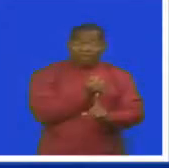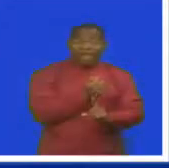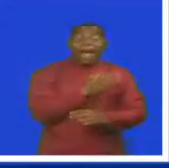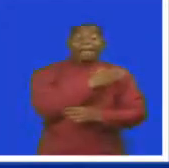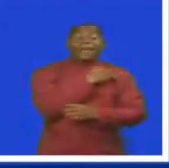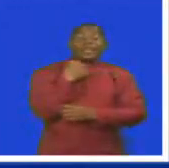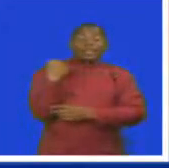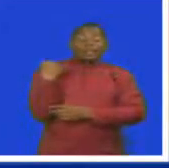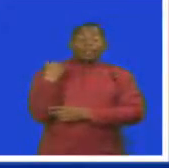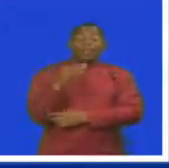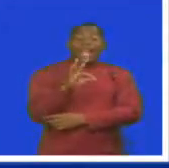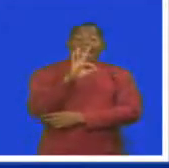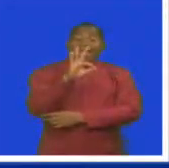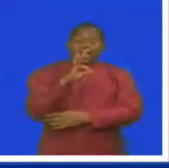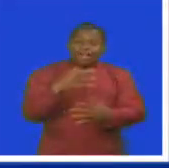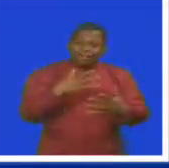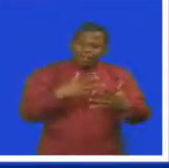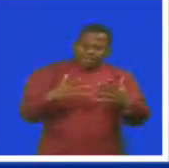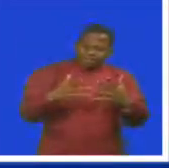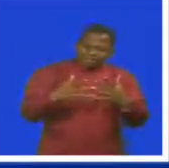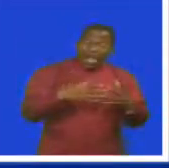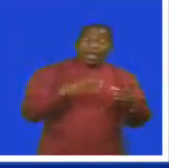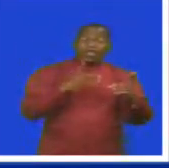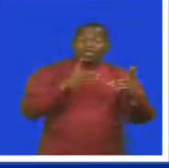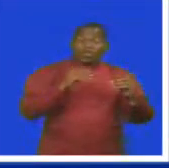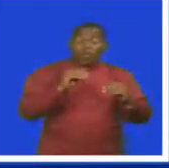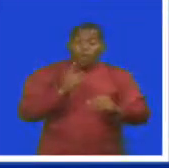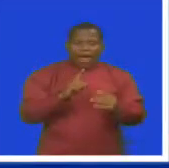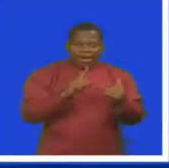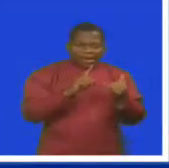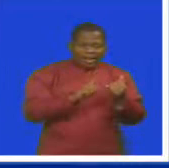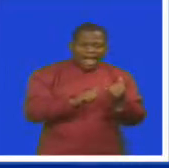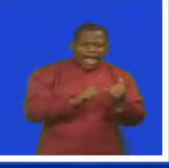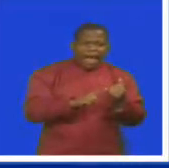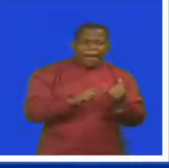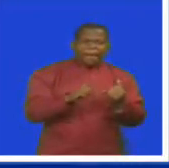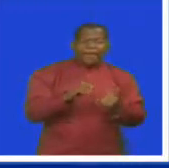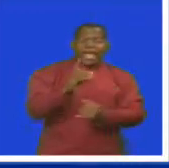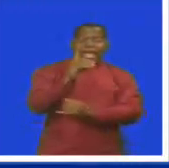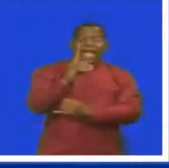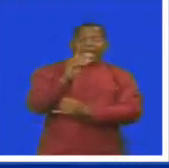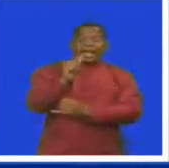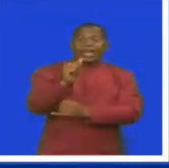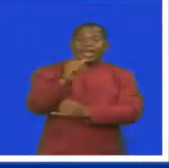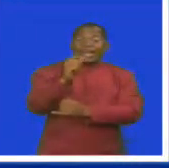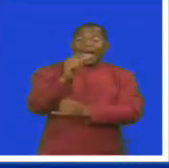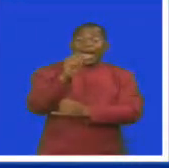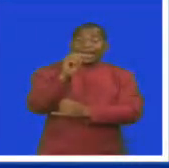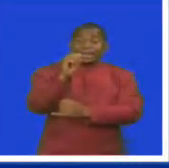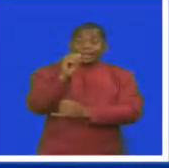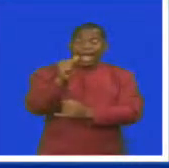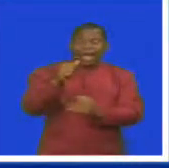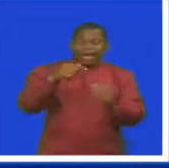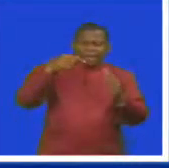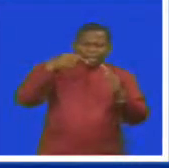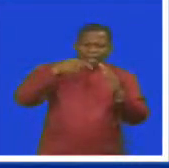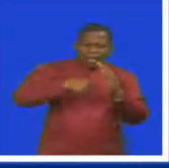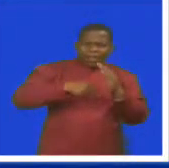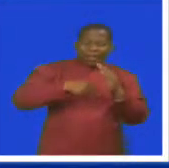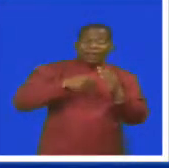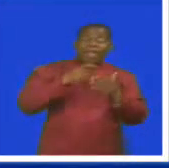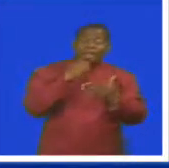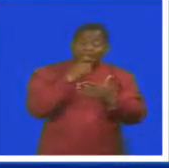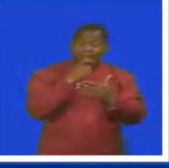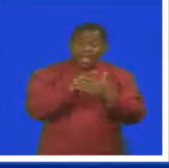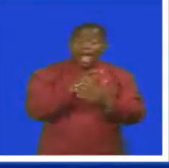bandla litisebende lokufaka ikhathi kuchubeka nekwehlisa inzengo yedatha kude lonke eliSwati likhona ekusebenzisa tebucwephesha kamelula.